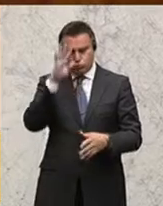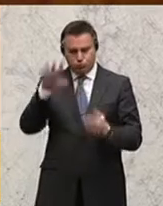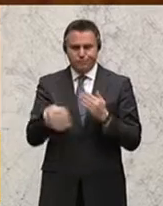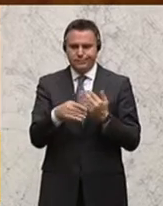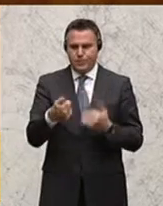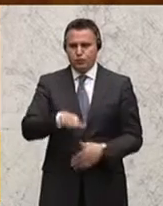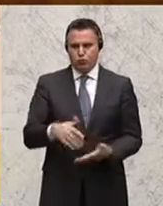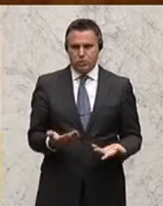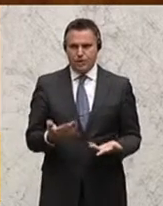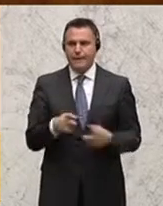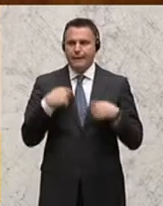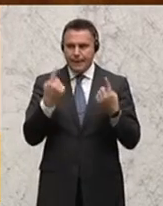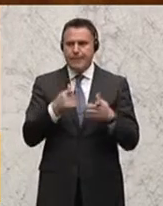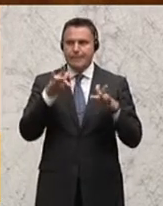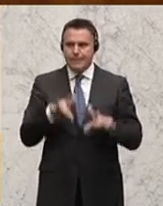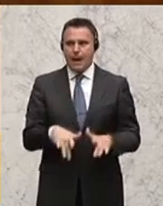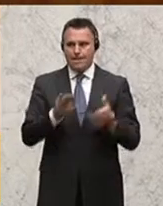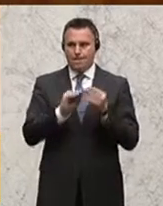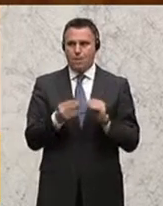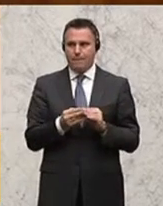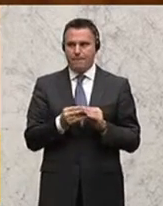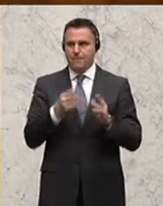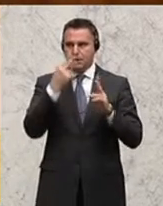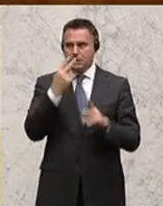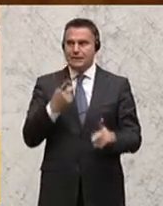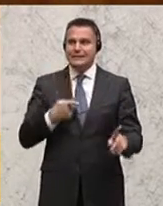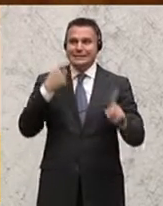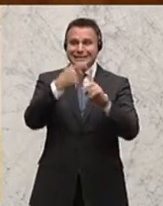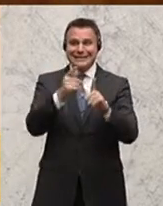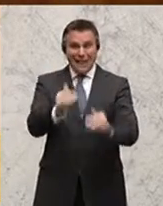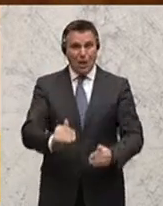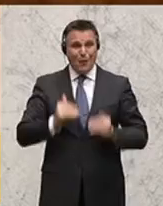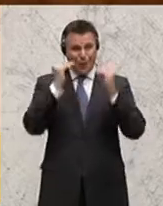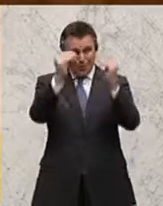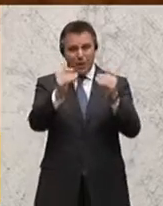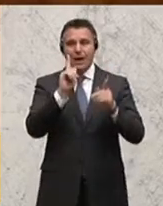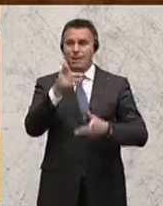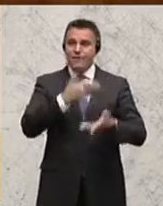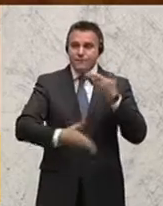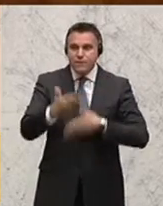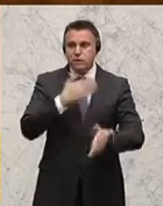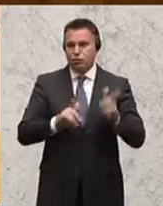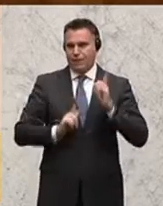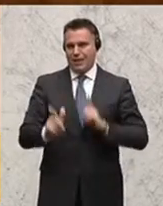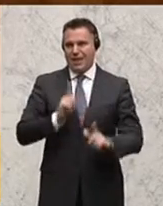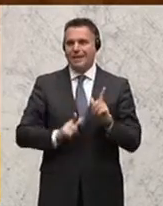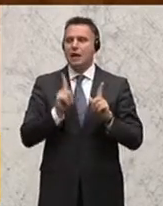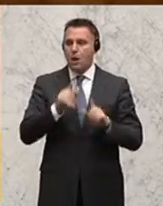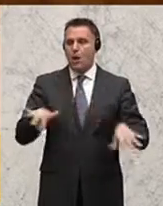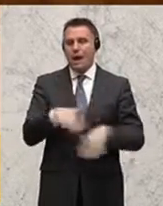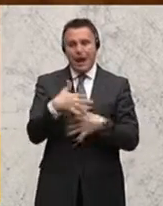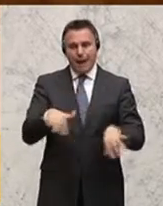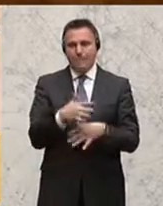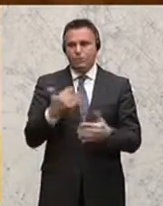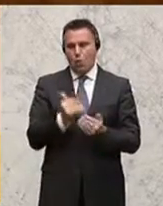denn hier haben wir natürlich ein Problem, wenn wir uns die Ziele zu hoch ansetzen, dass die Wirtschaft darunter leidet und damit auch die